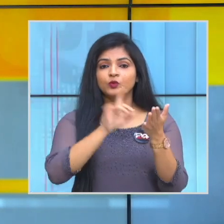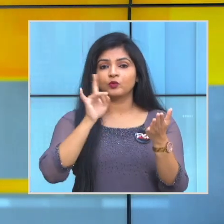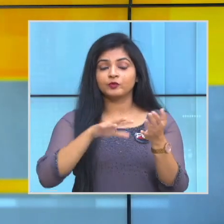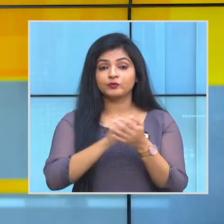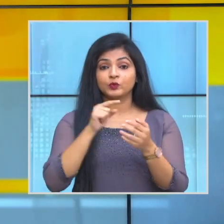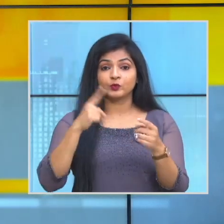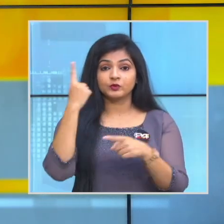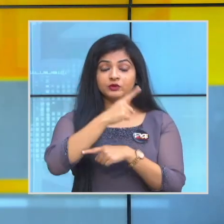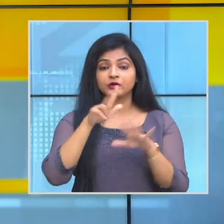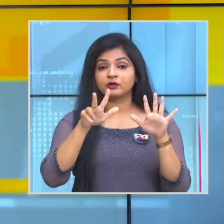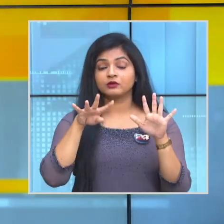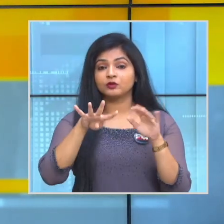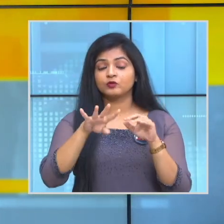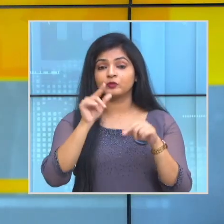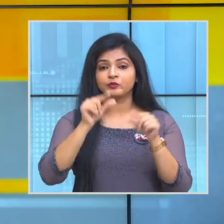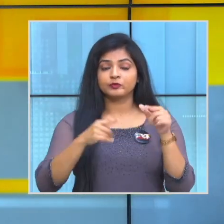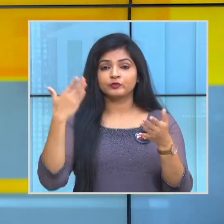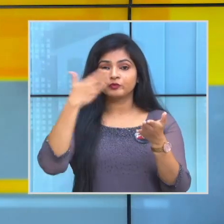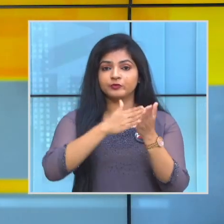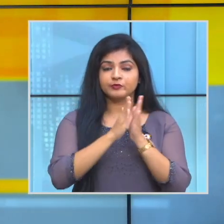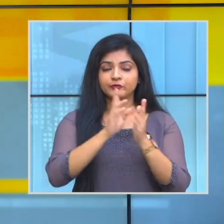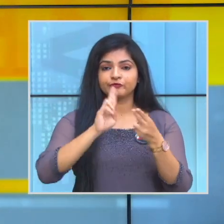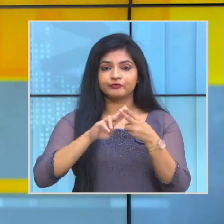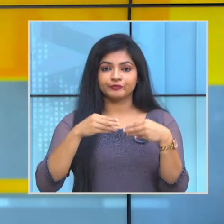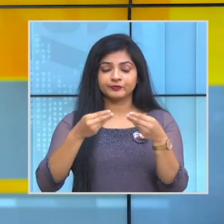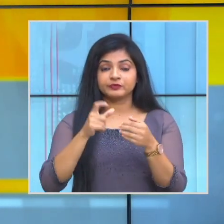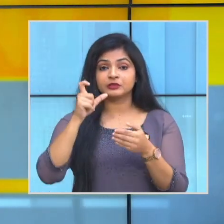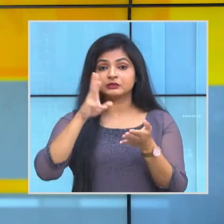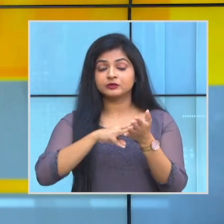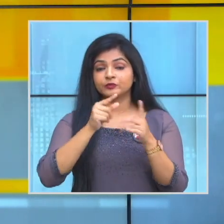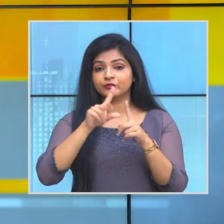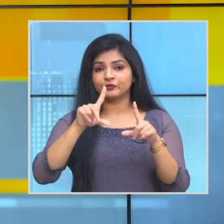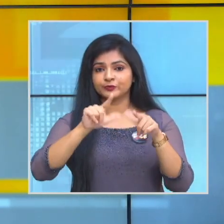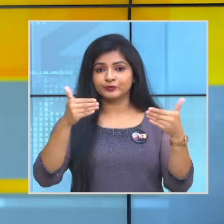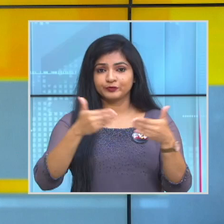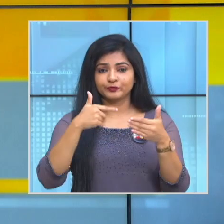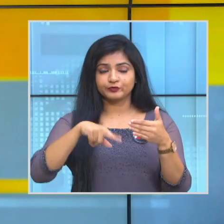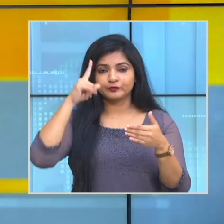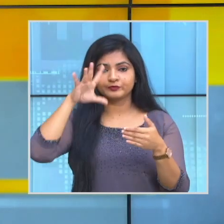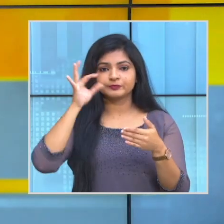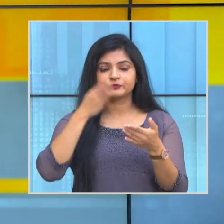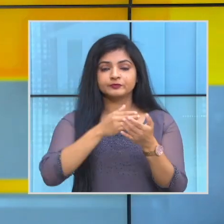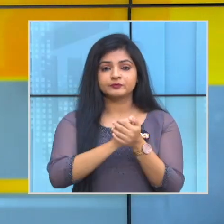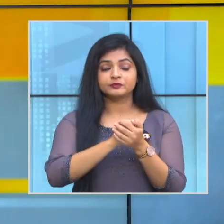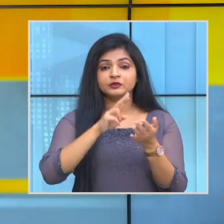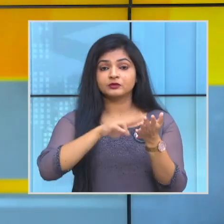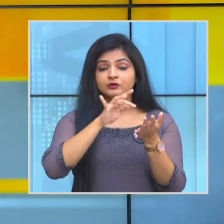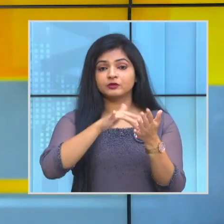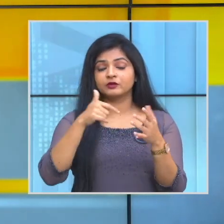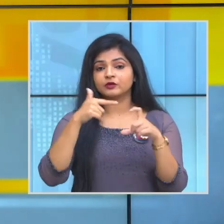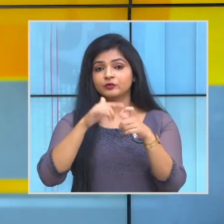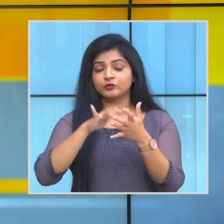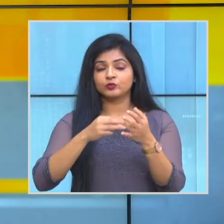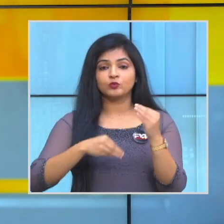പ്രതിദിനം പരമാവധി 80,000 പേർക്ക് ദർശന സൗകര്യമൊരുക്കും. മുഖ്യമന്ത്രി പിണറായി വിജയന്റെ അധ്യക്ഷതയിൽ ചേർന്ന അവലോകന യോഗത്തിലാണ് തീരുമാനം. നിലയ്ക്കലിലും എരുമേലിയിലും